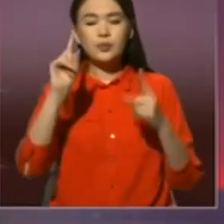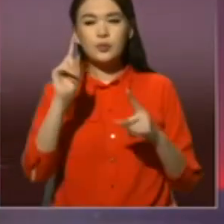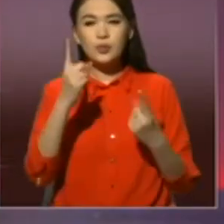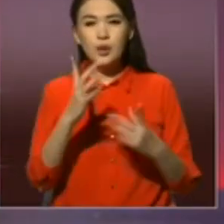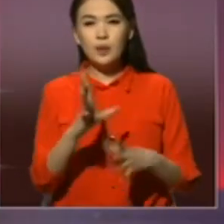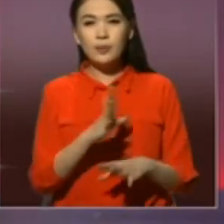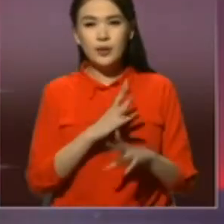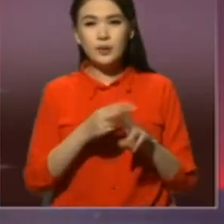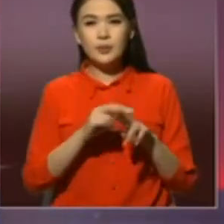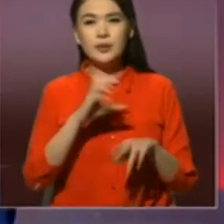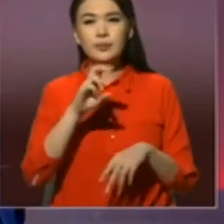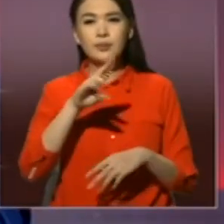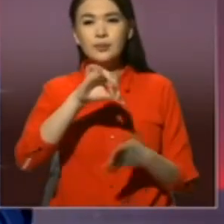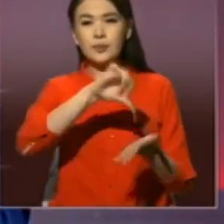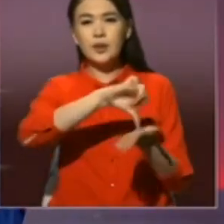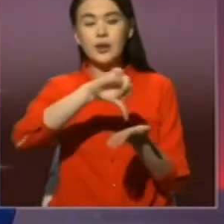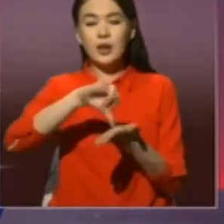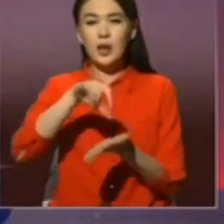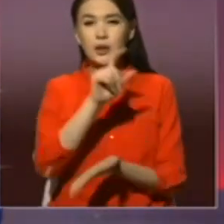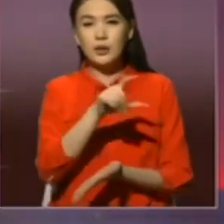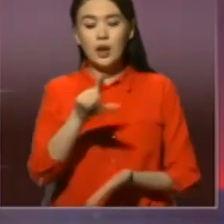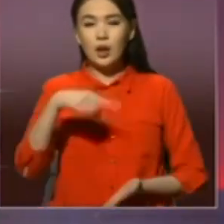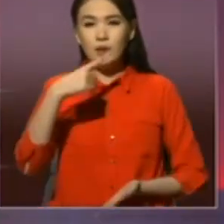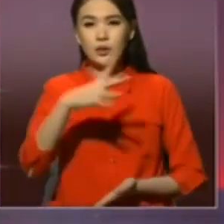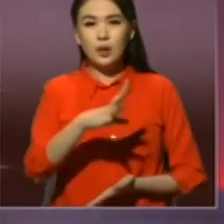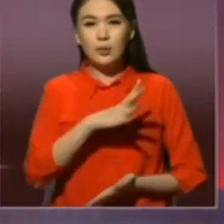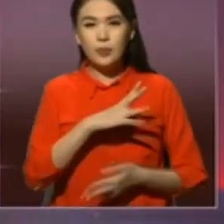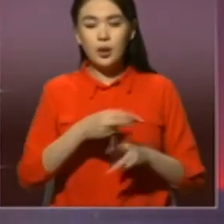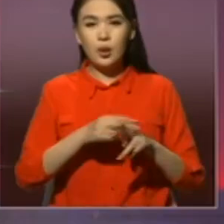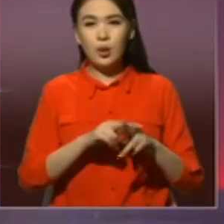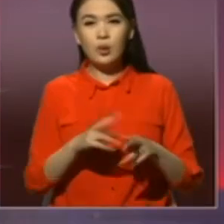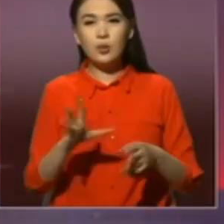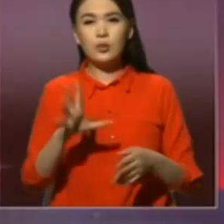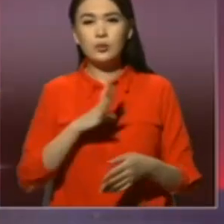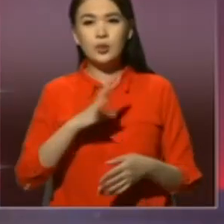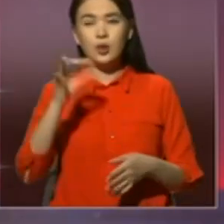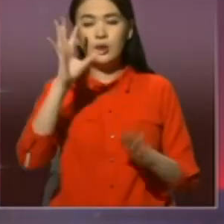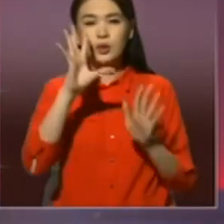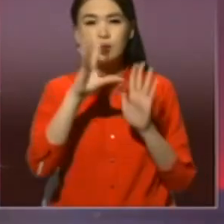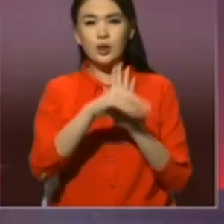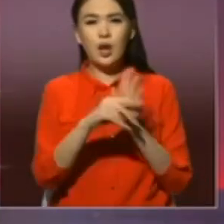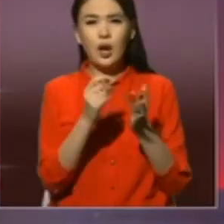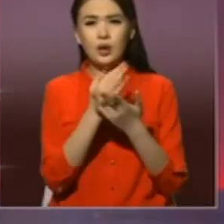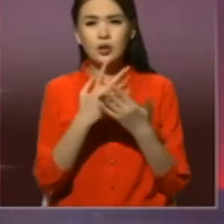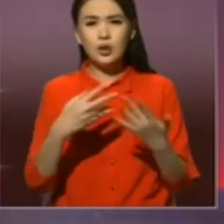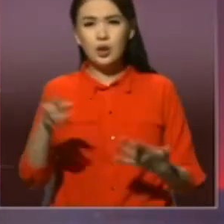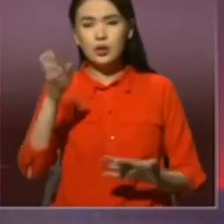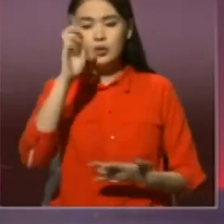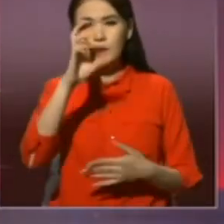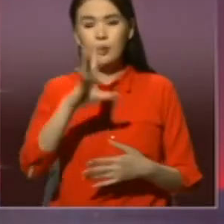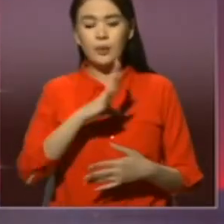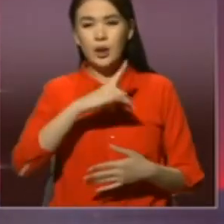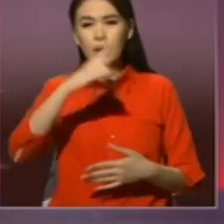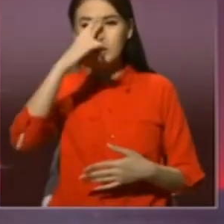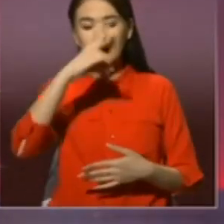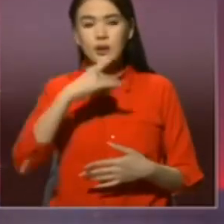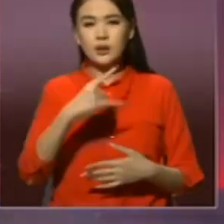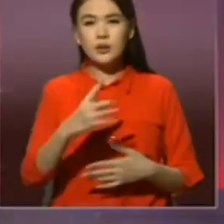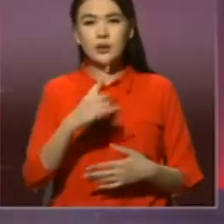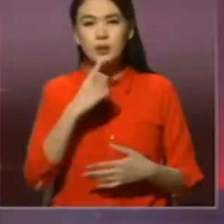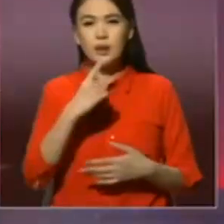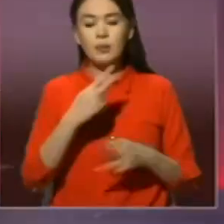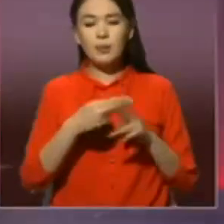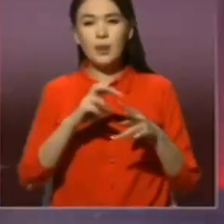мінбеден сөйлеген спикерлер бар. Орыннан сөйлеген адамдар, оның ішінде жаңа әртүрлі ұлттың өкілдері осы қазақ тілінің проблемасын